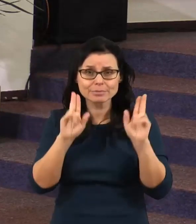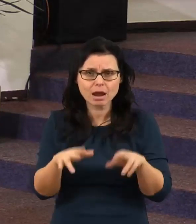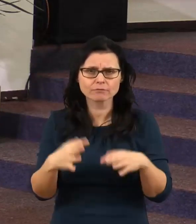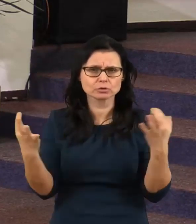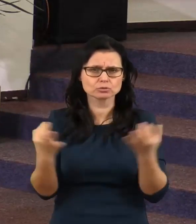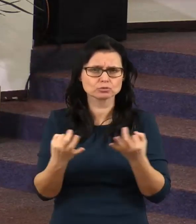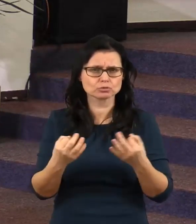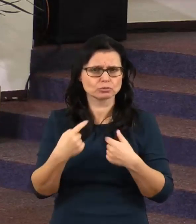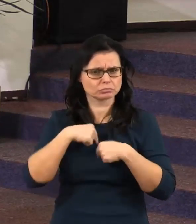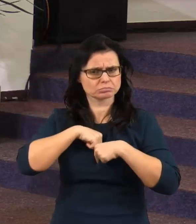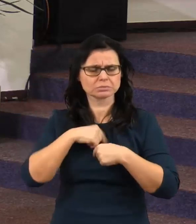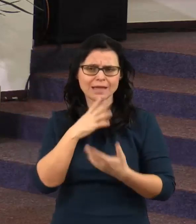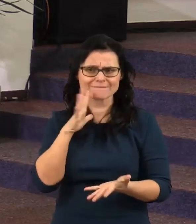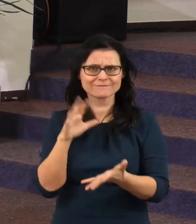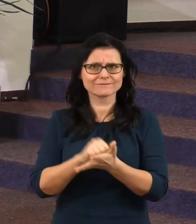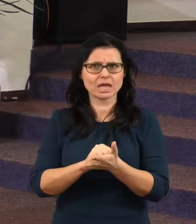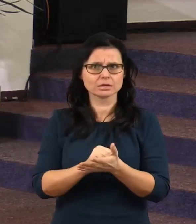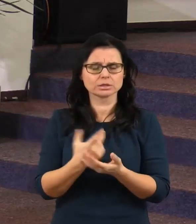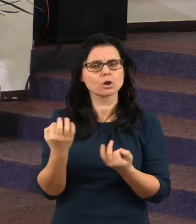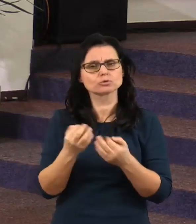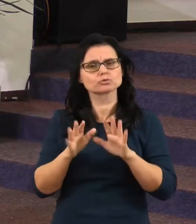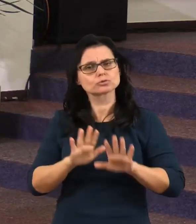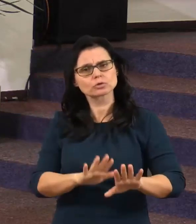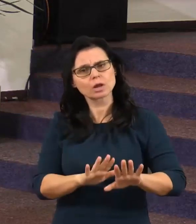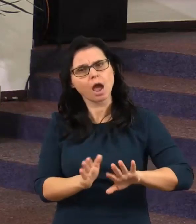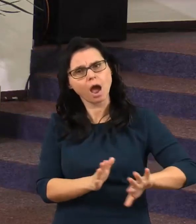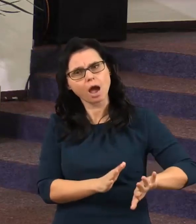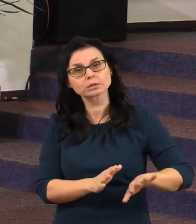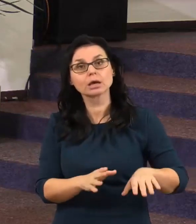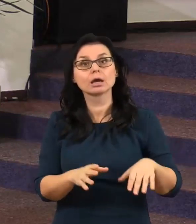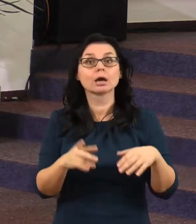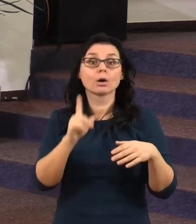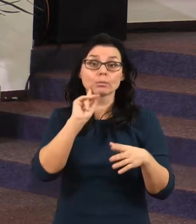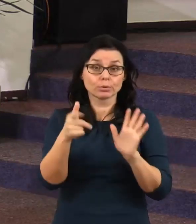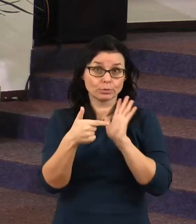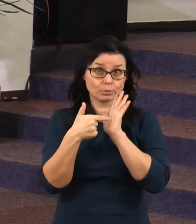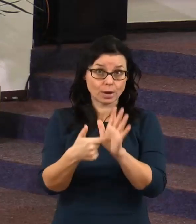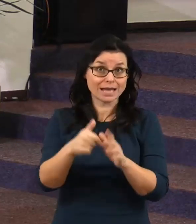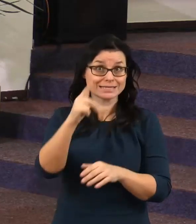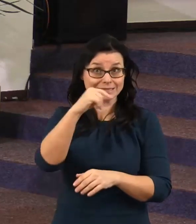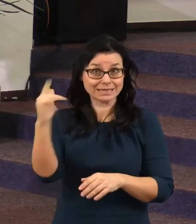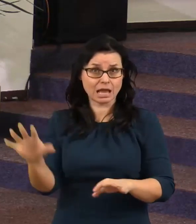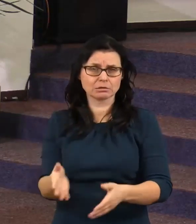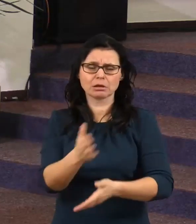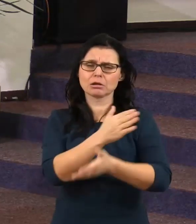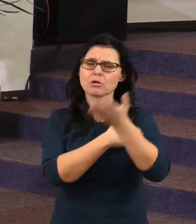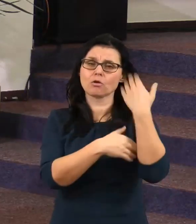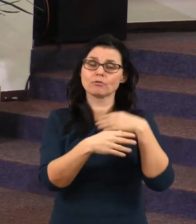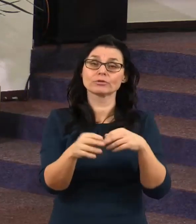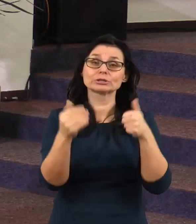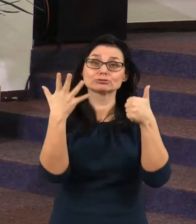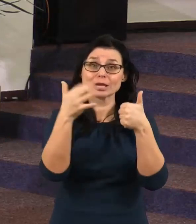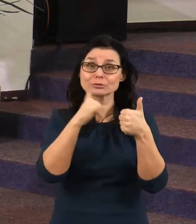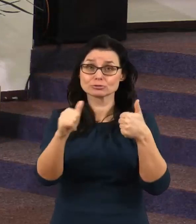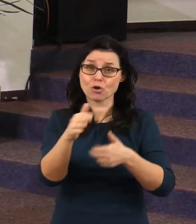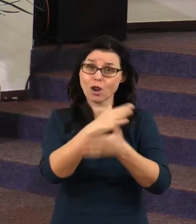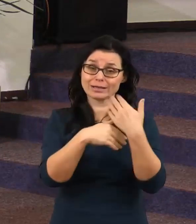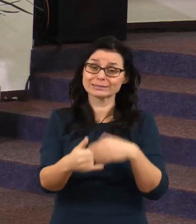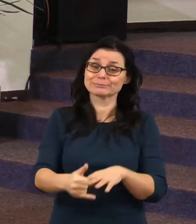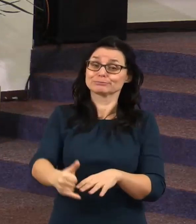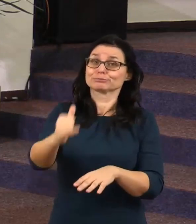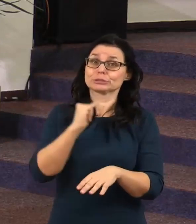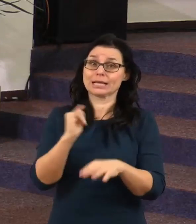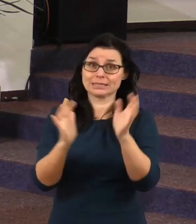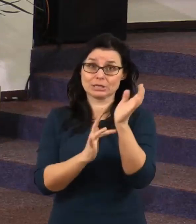věřit a co mají zanechat. Tak to představil pán Bůh Danielovi už v šestém století před Kristem.